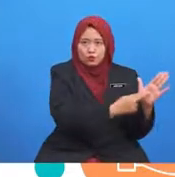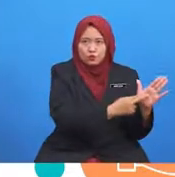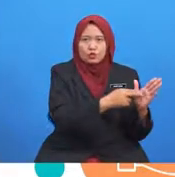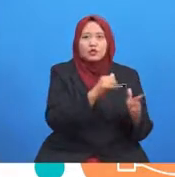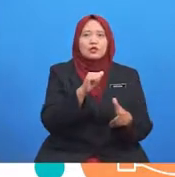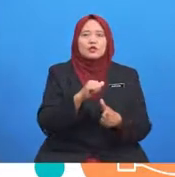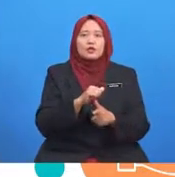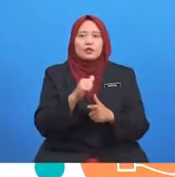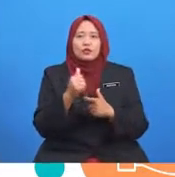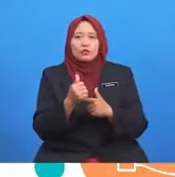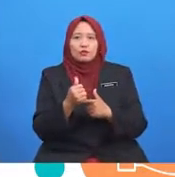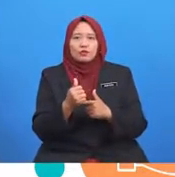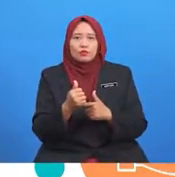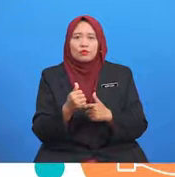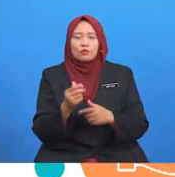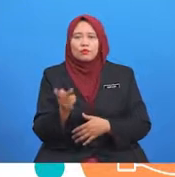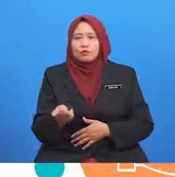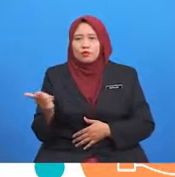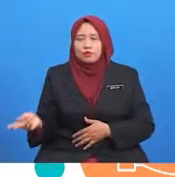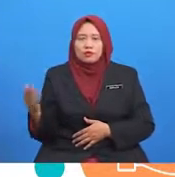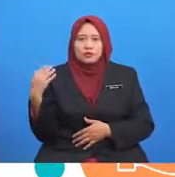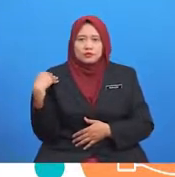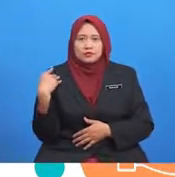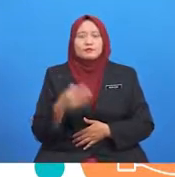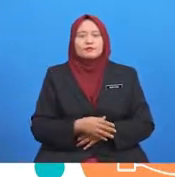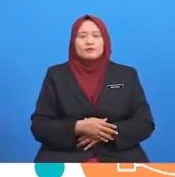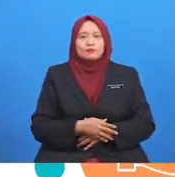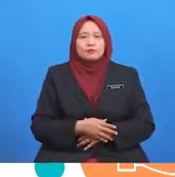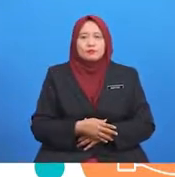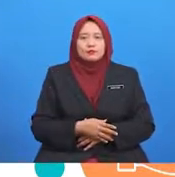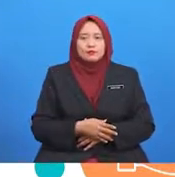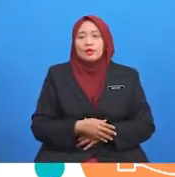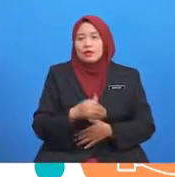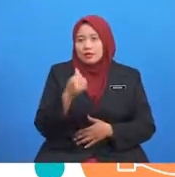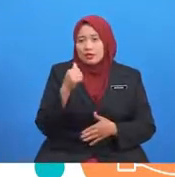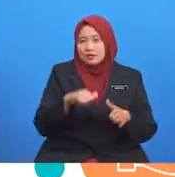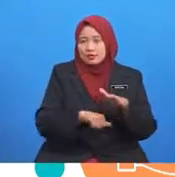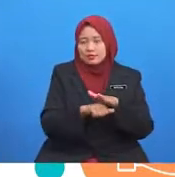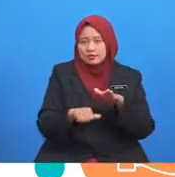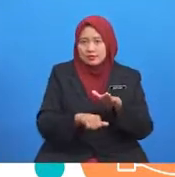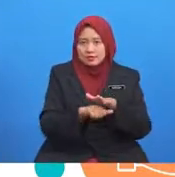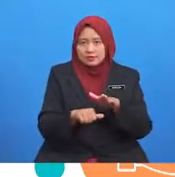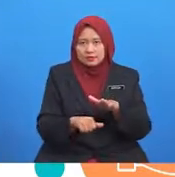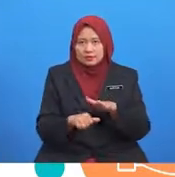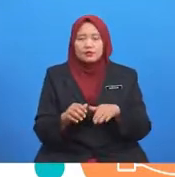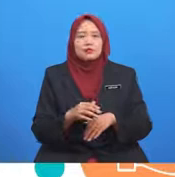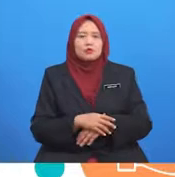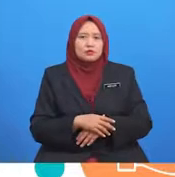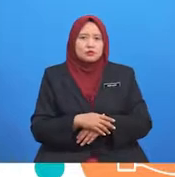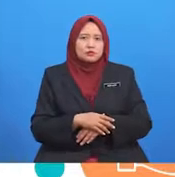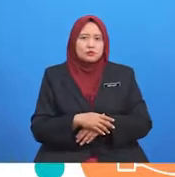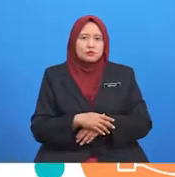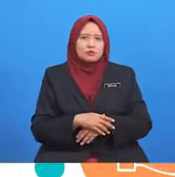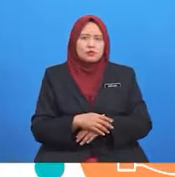bahan rujukan atau produk sedia ada. Asas kajian dalam reka cipta produk merupakan